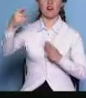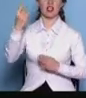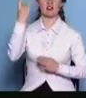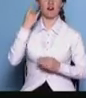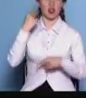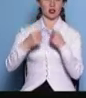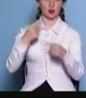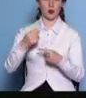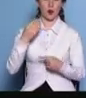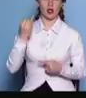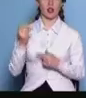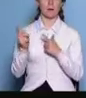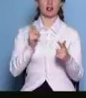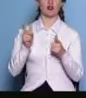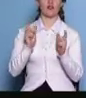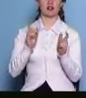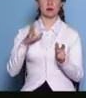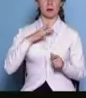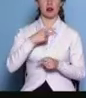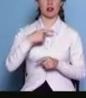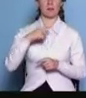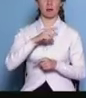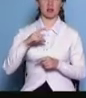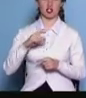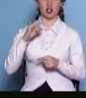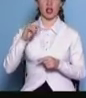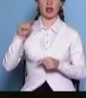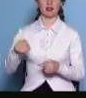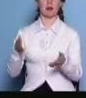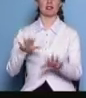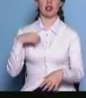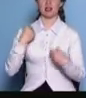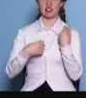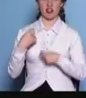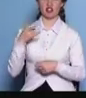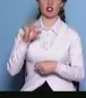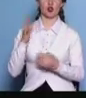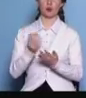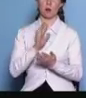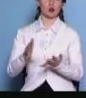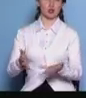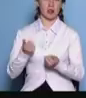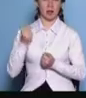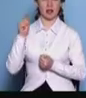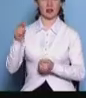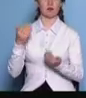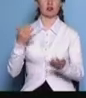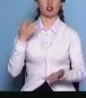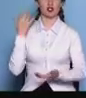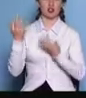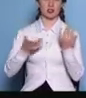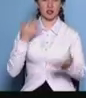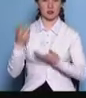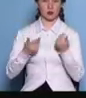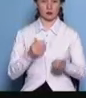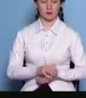курсы подготовки к экзаменам были на первом этаже. Под завалами остались вещи, но забрать их пока не получится. Идет активная фаза работ. Там,